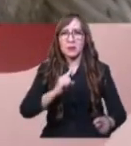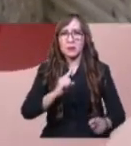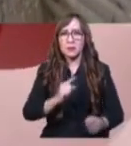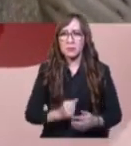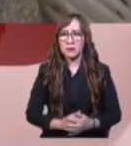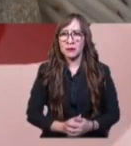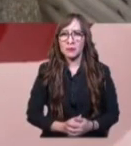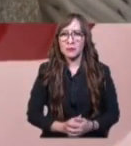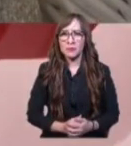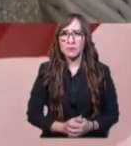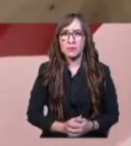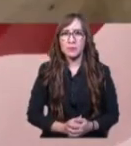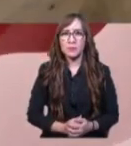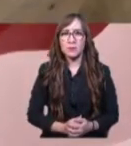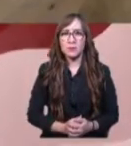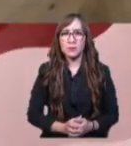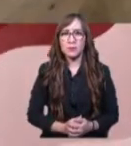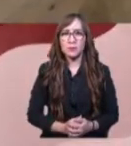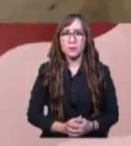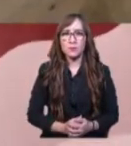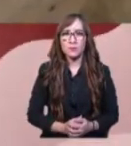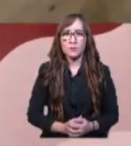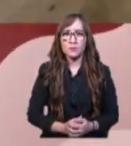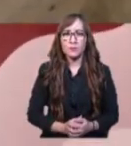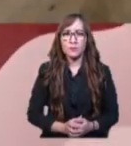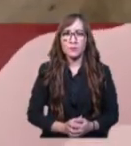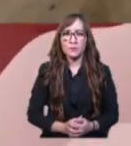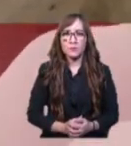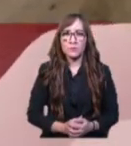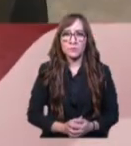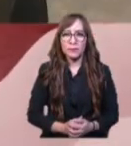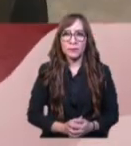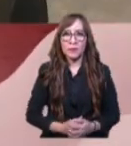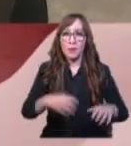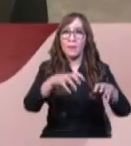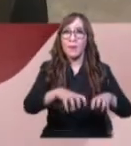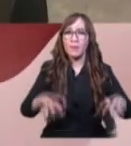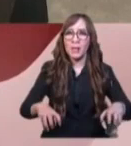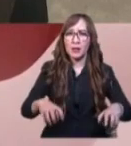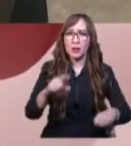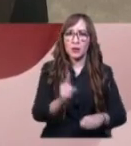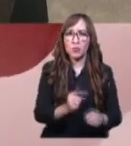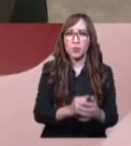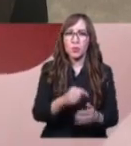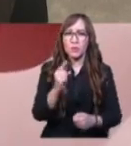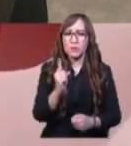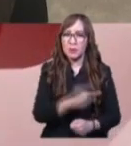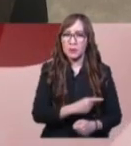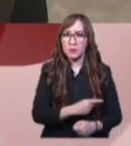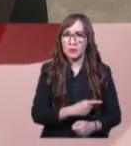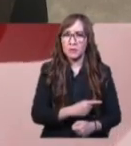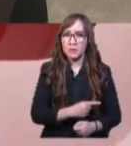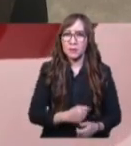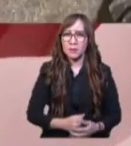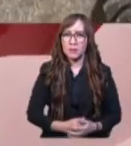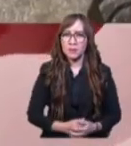hortikultural atau pertanian ada tani hub, ada Aruna yang perikanan, sayuran ada sayur box, yang produk kria itu ada kriologi Baidu Anyam gitu ya. Nah